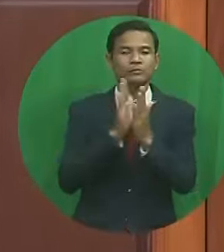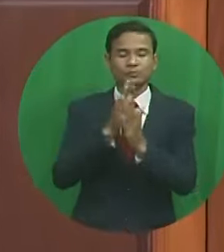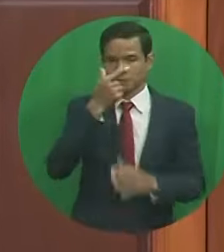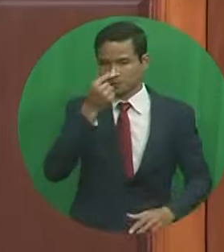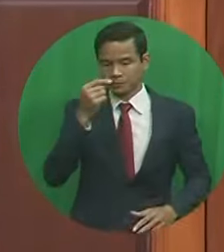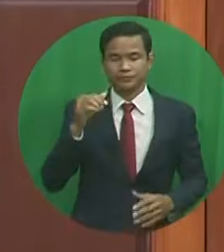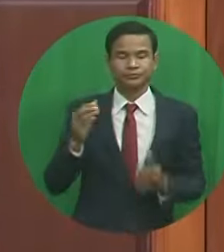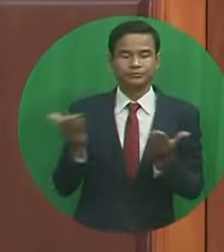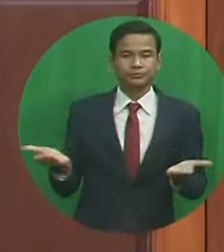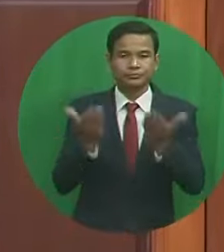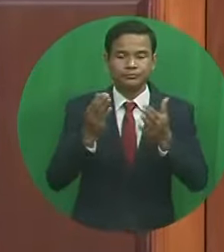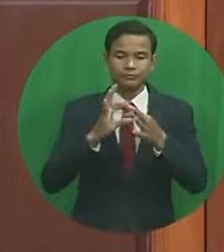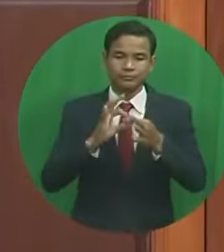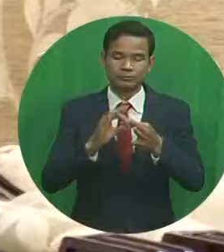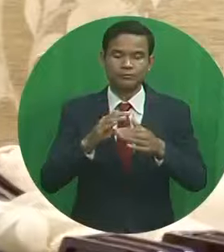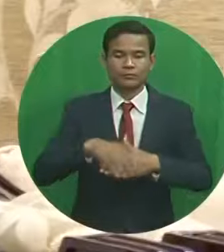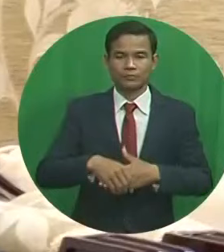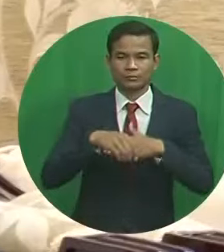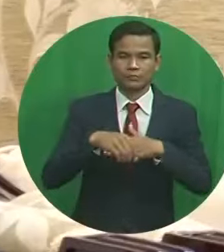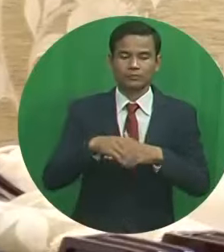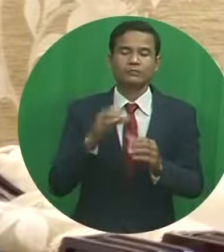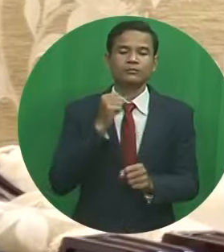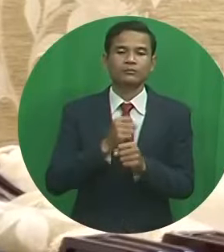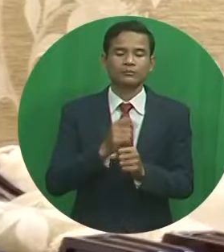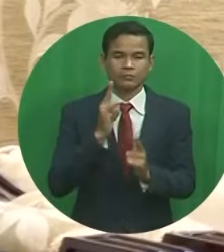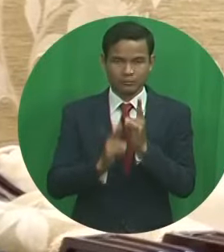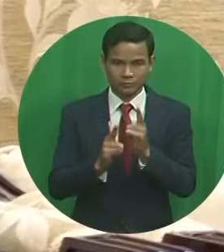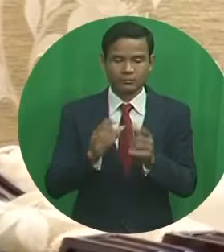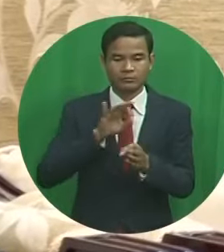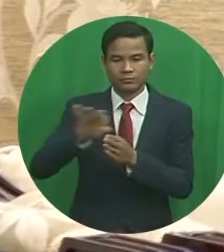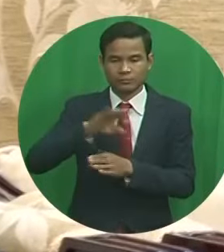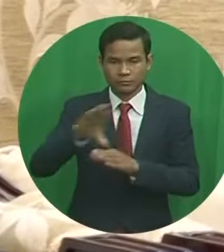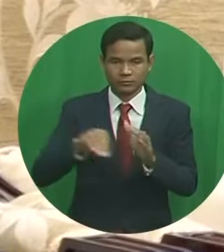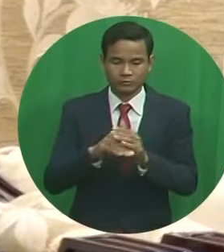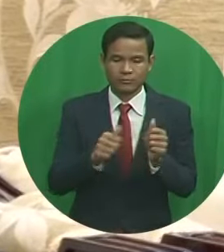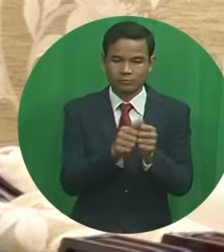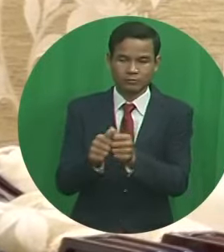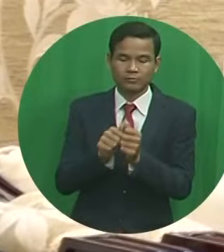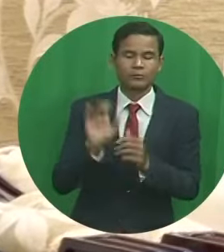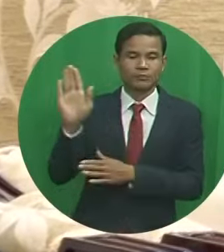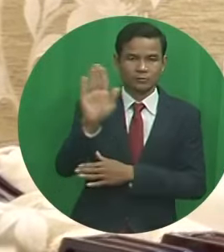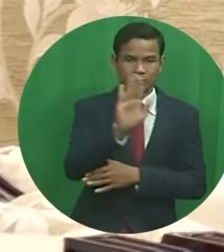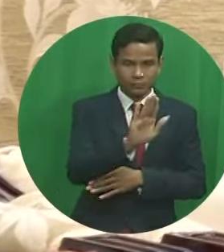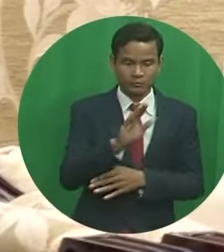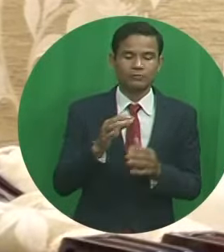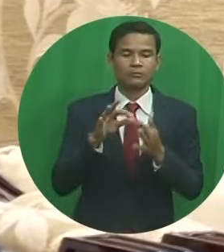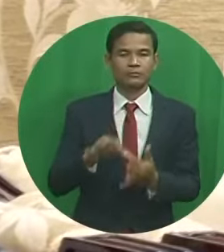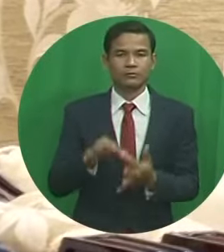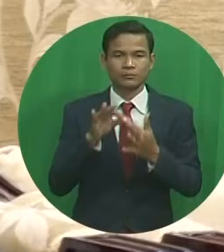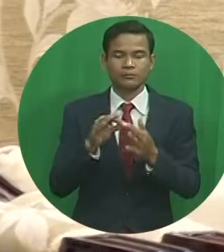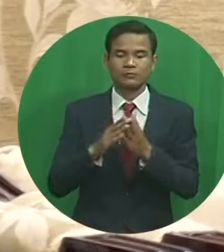ងការលើកកម្ពស់ទំនាក់ទំនងមិត្តភាពនិងសហប្រតិបត្តិការលើគ្រប់វិស័យជាមួយប្រទេសទាំងនោះពិសេសការលើកដំ